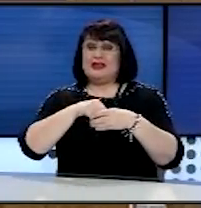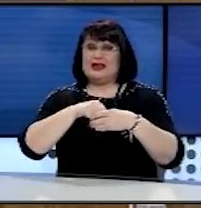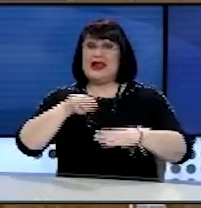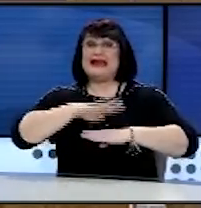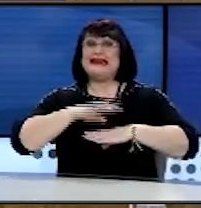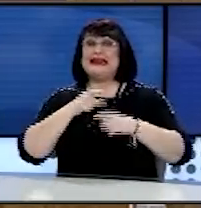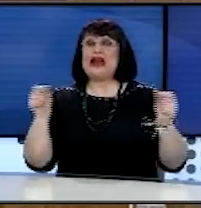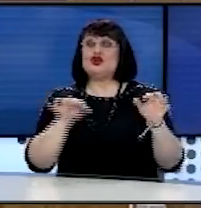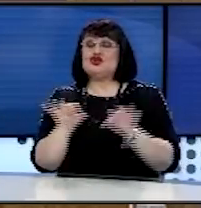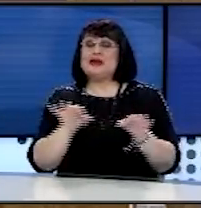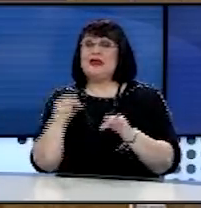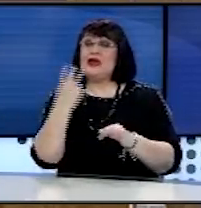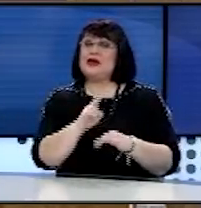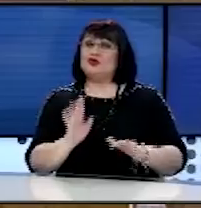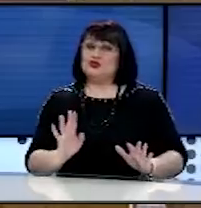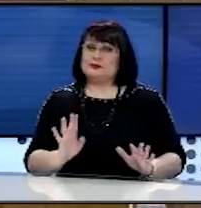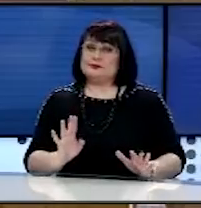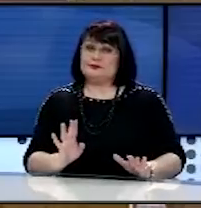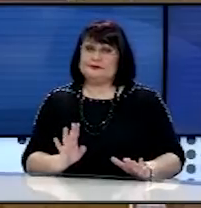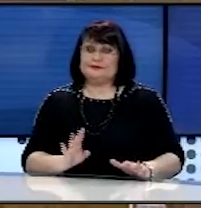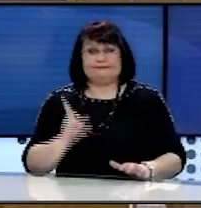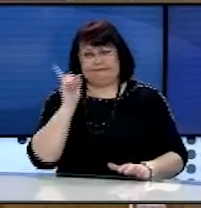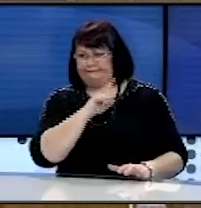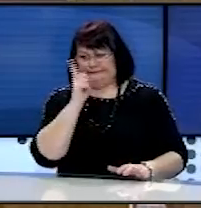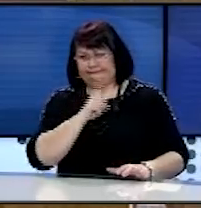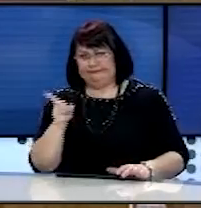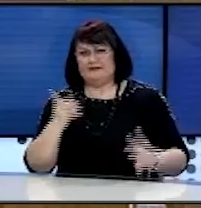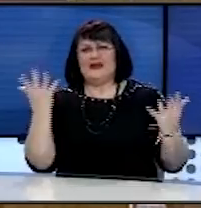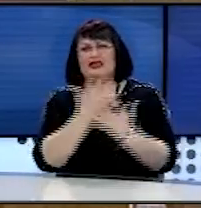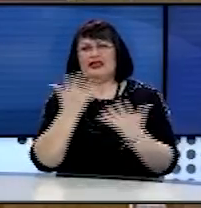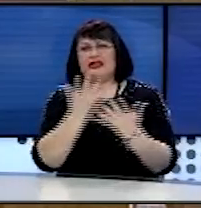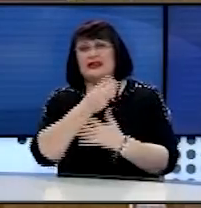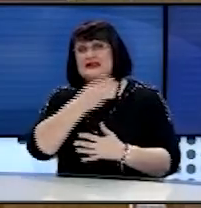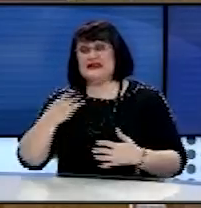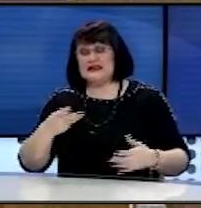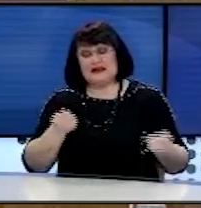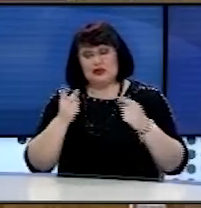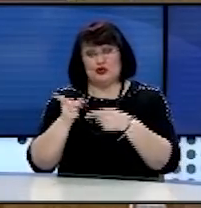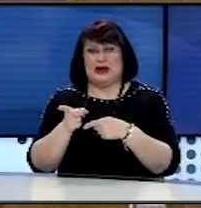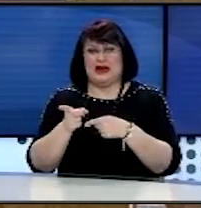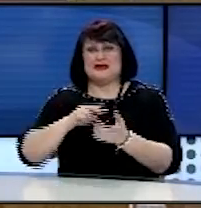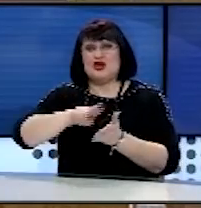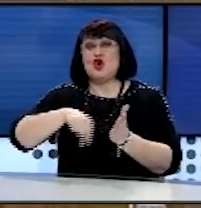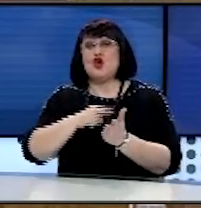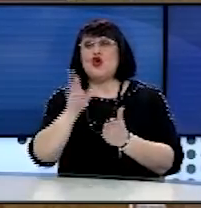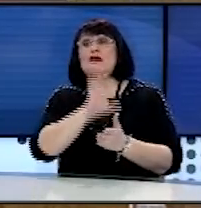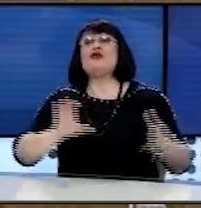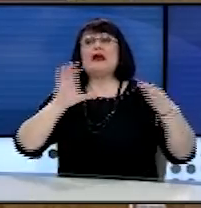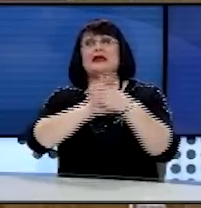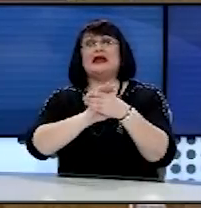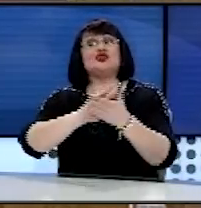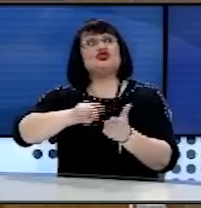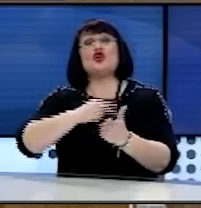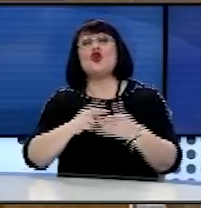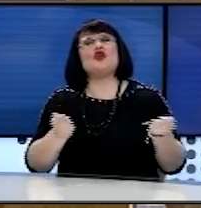ευρωατλαντικούς σχεδιασμούς. Σπέρνεται αυταπάτες, συγχύσεις, κύριοι του ΣΥΡΙΖΑ, για το ρόλο της Ευρωπαϊκής